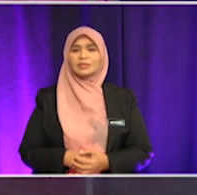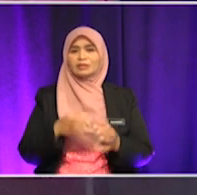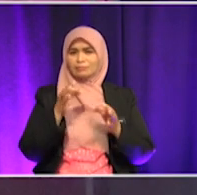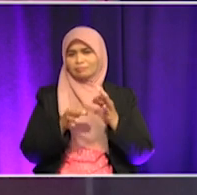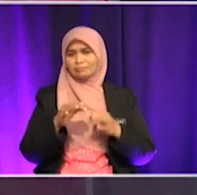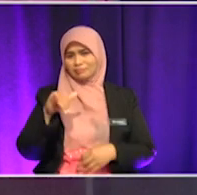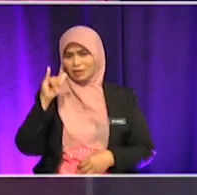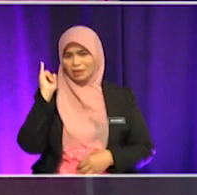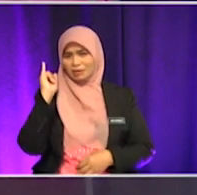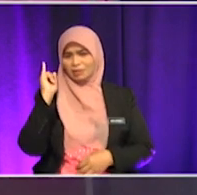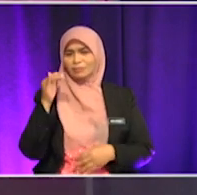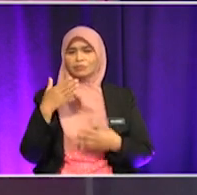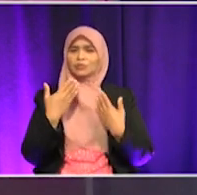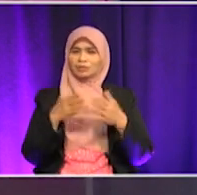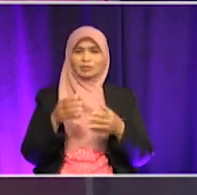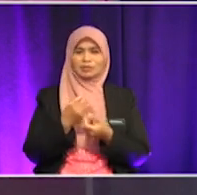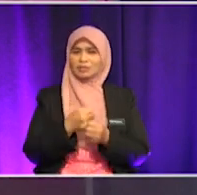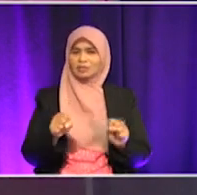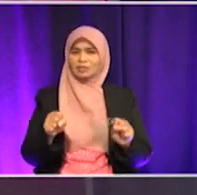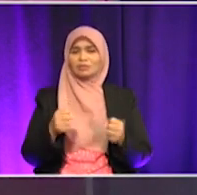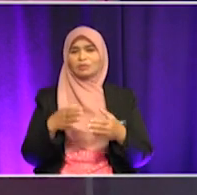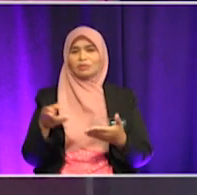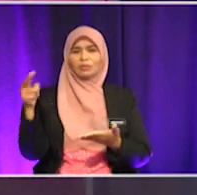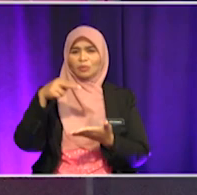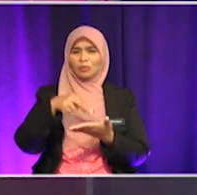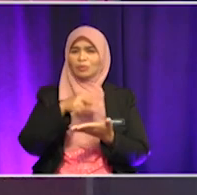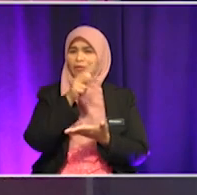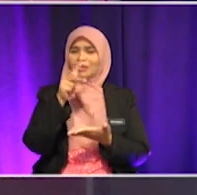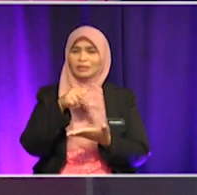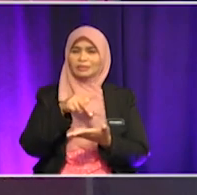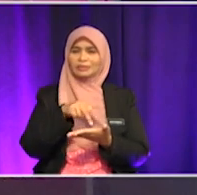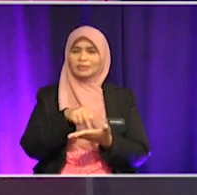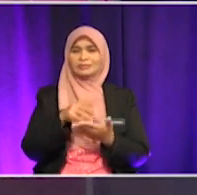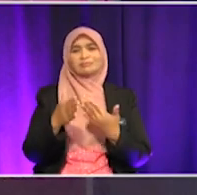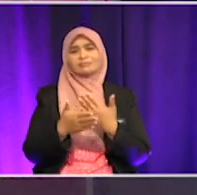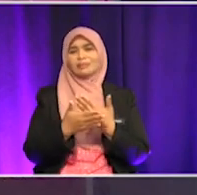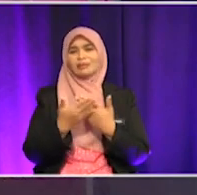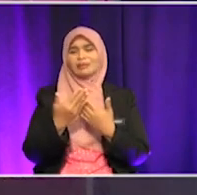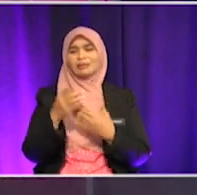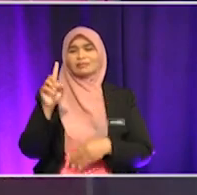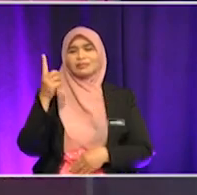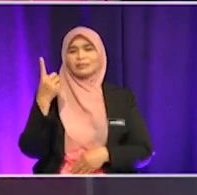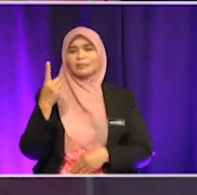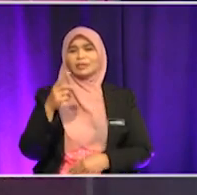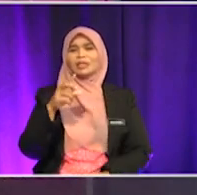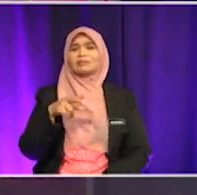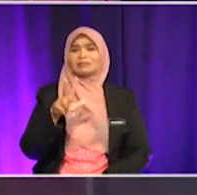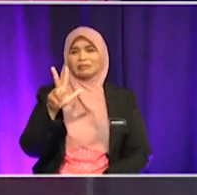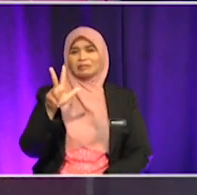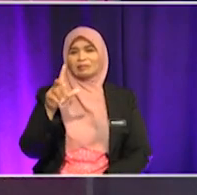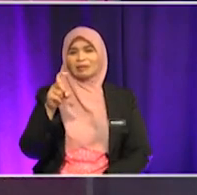dah bersedia dah ulang kaji. Senang ni cikgu. Jawapannya okay, jawapan adalah paling tepat. 3x tambah